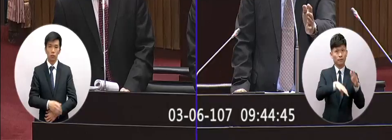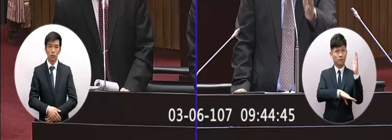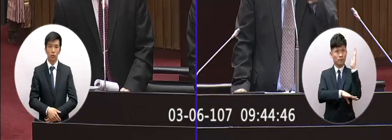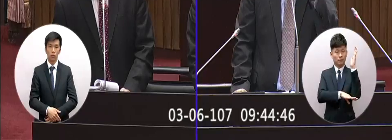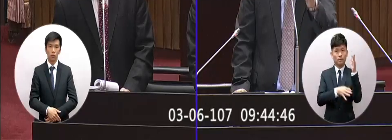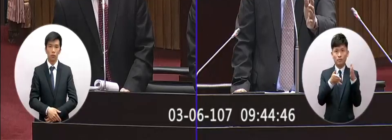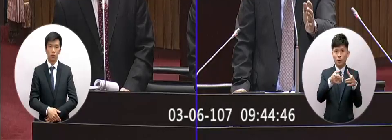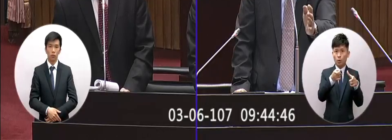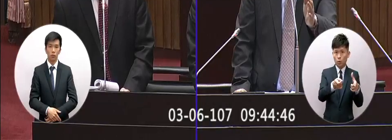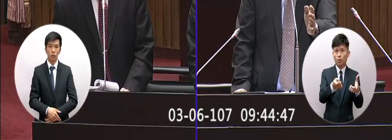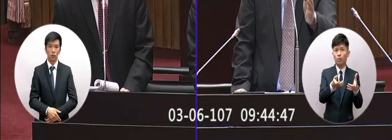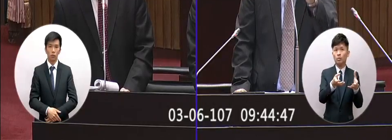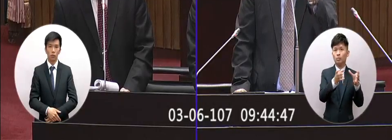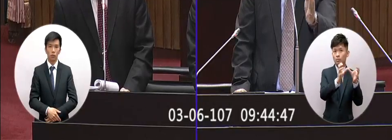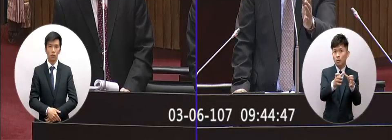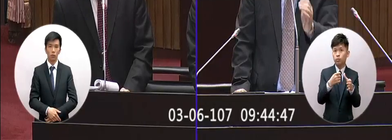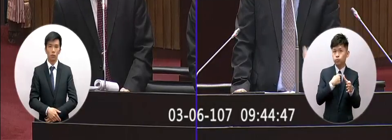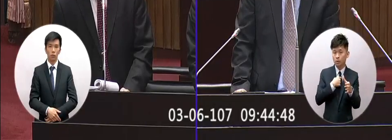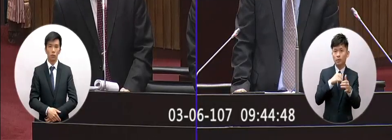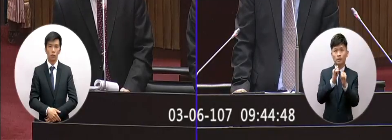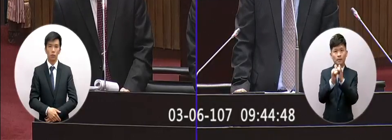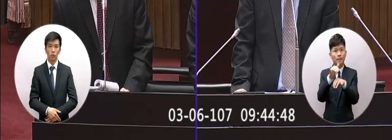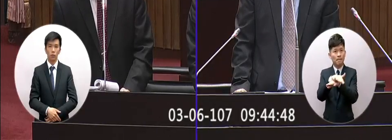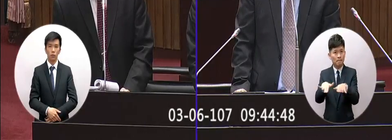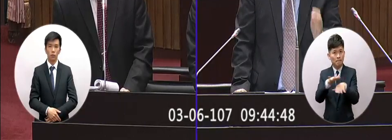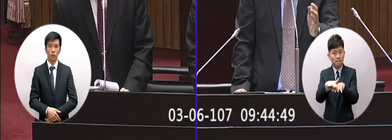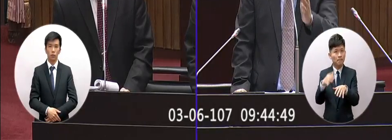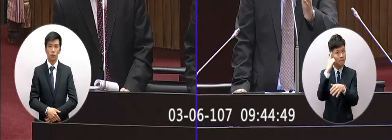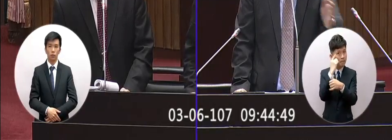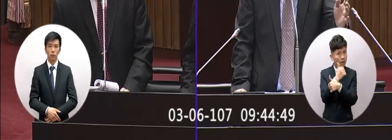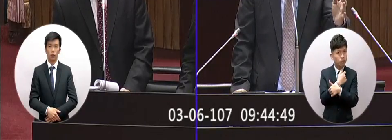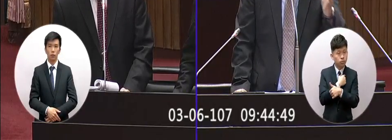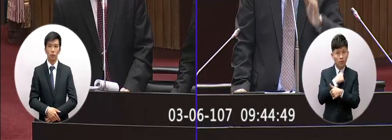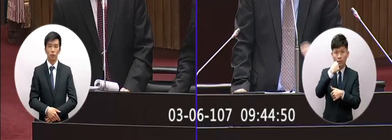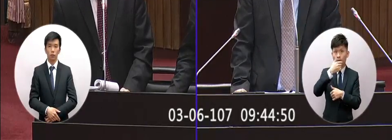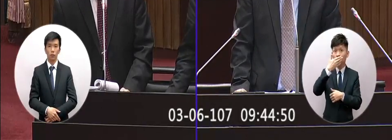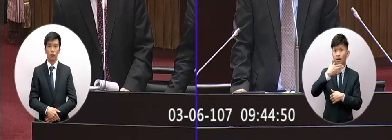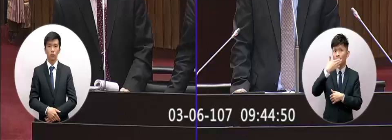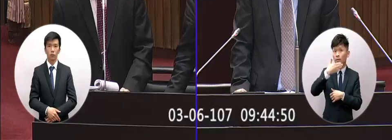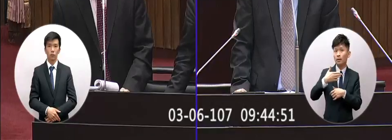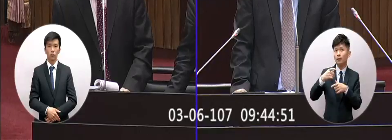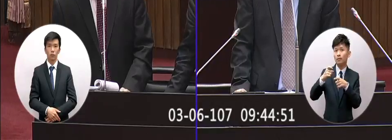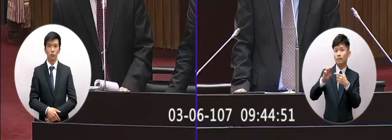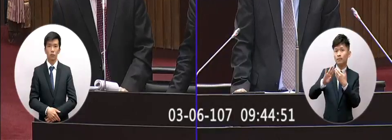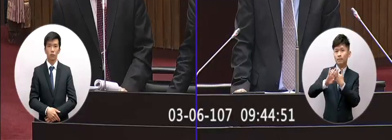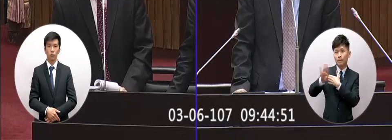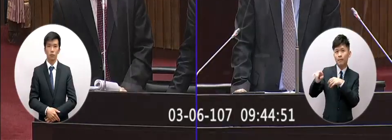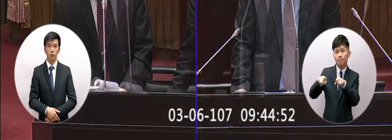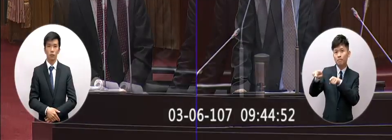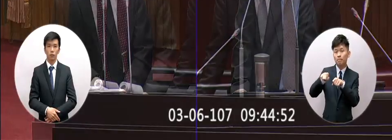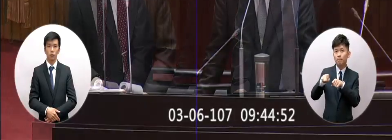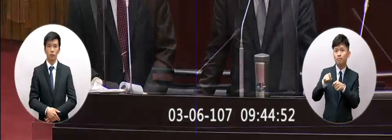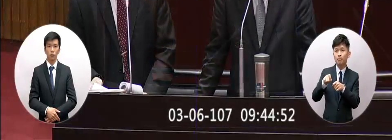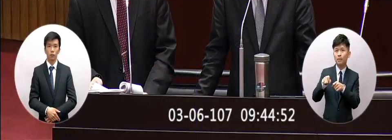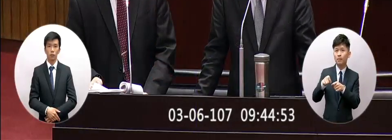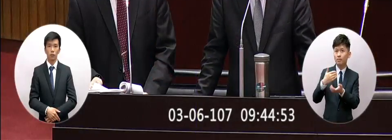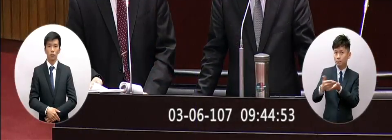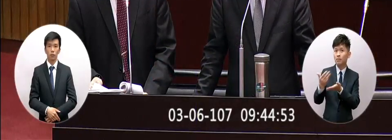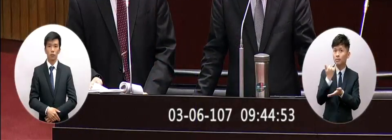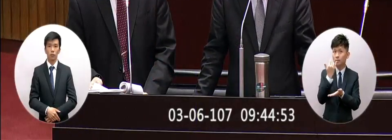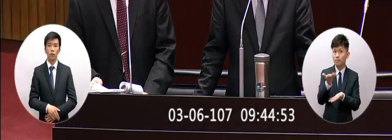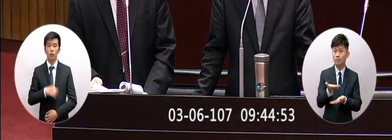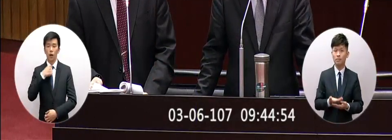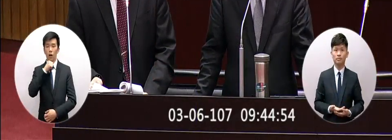共设施对人民生命财产安全的建设有需求，台糖可以用其他的协议架构的方式来处理。 台